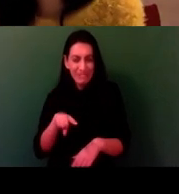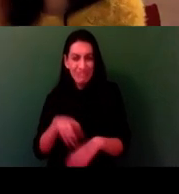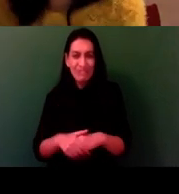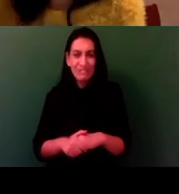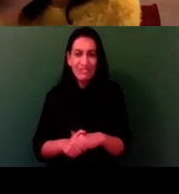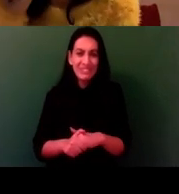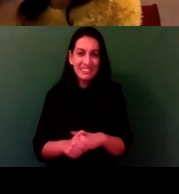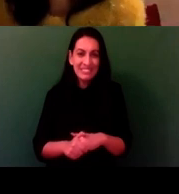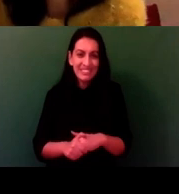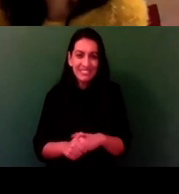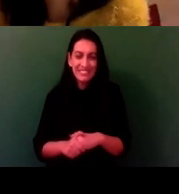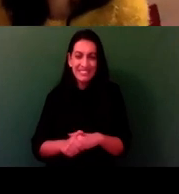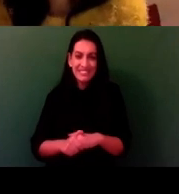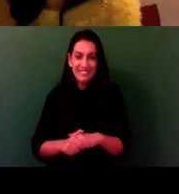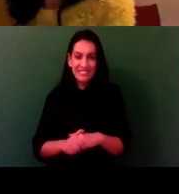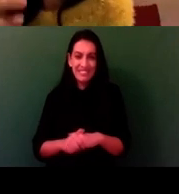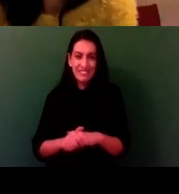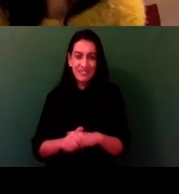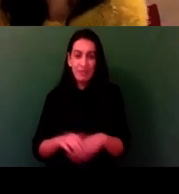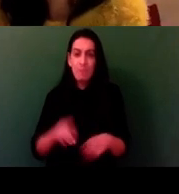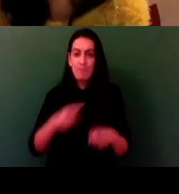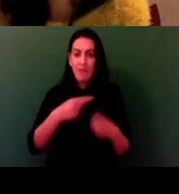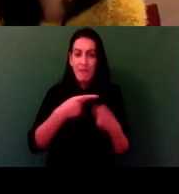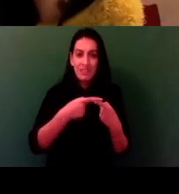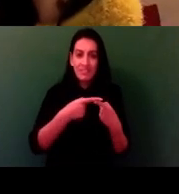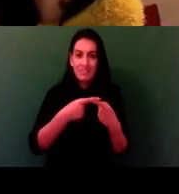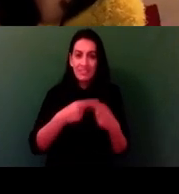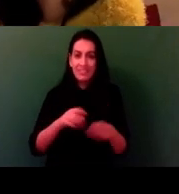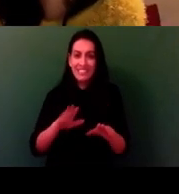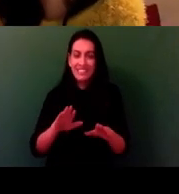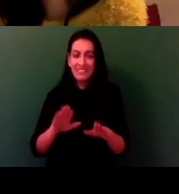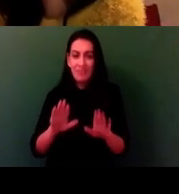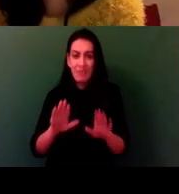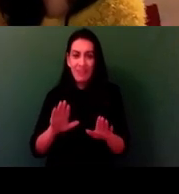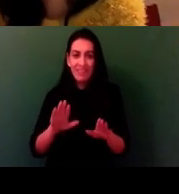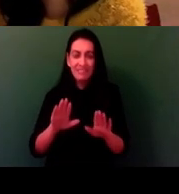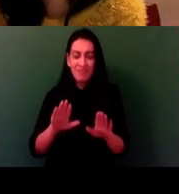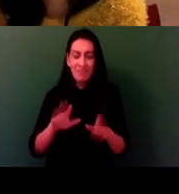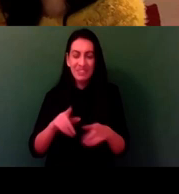projeler, farklı yarışmalarda ama aynı dede torununu gezdiriyor. İşte bir teyze...